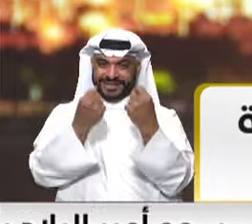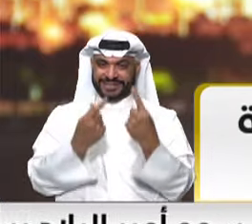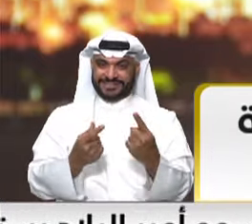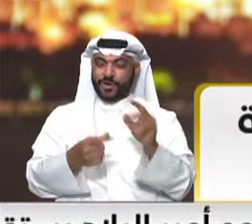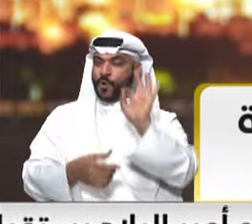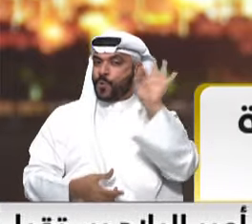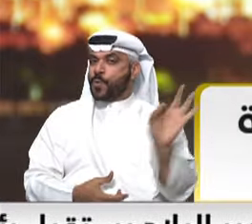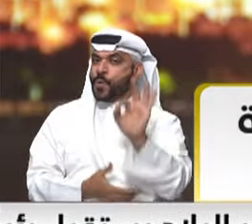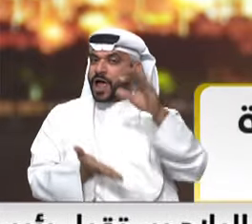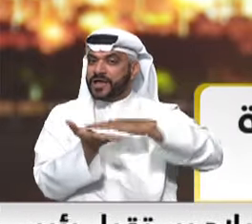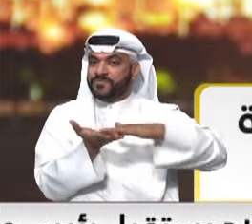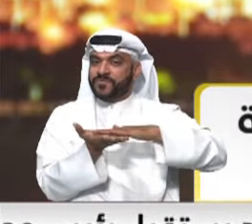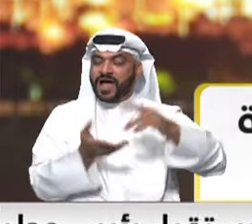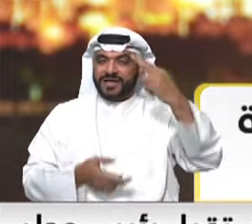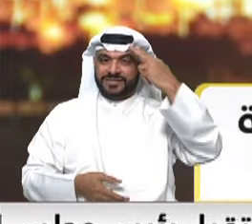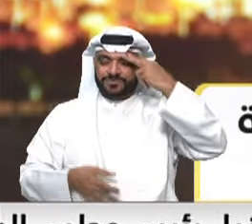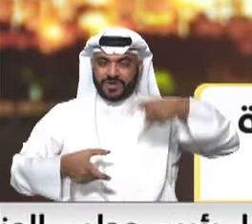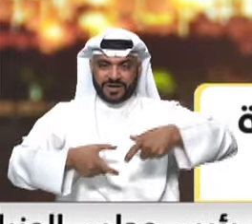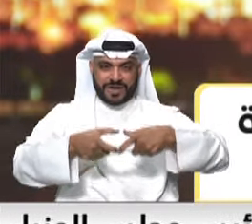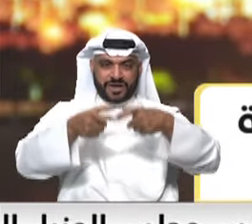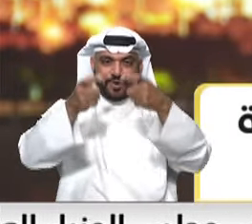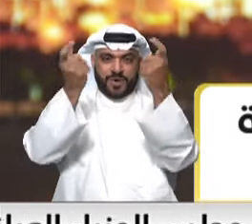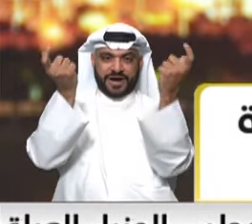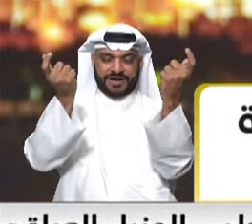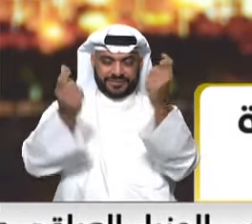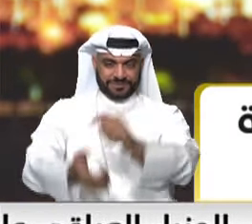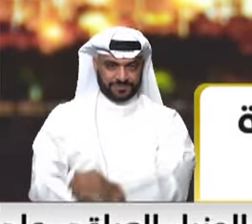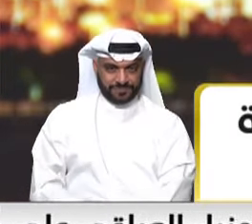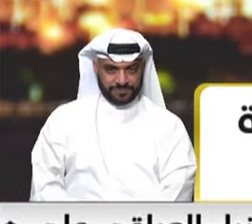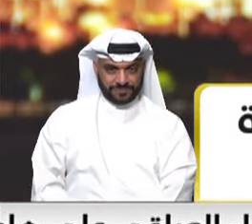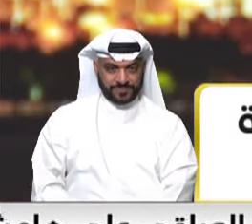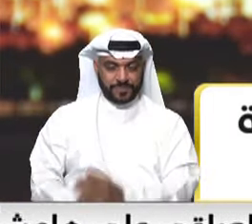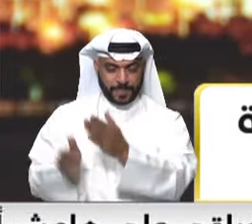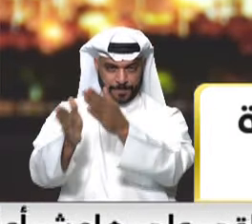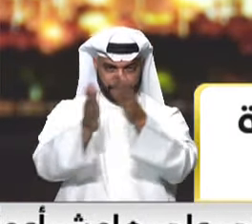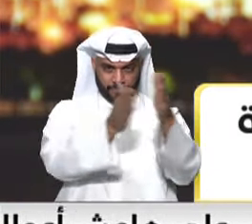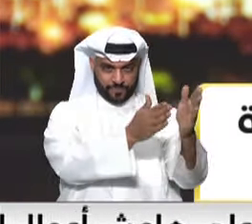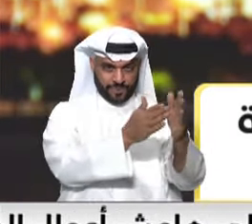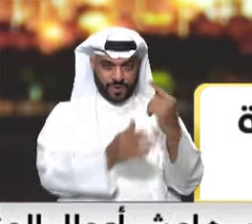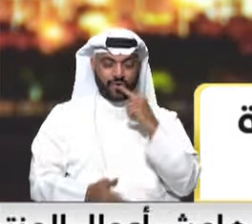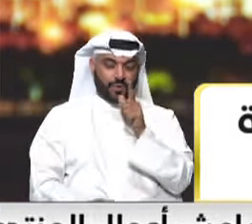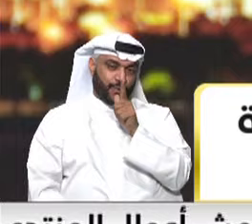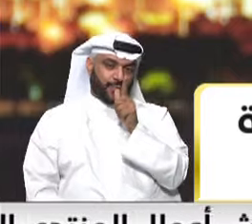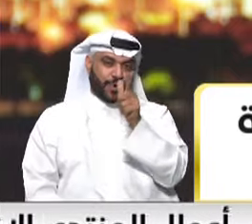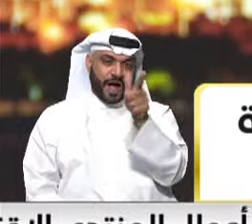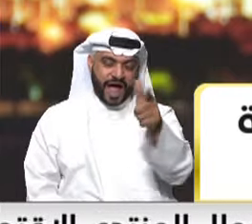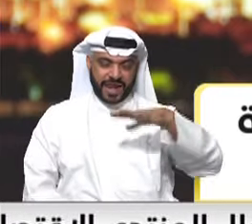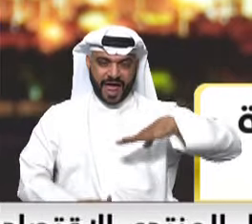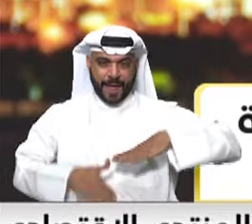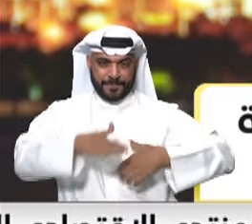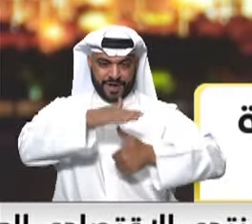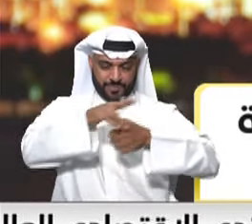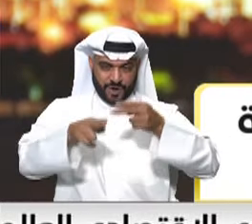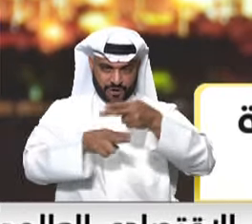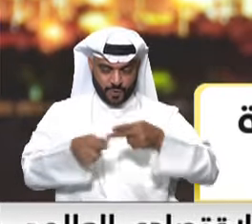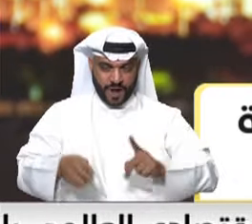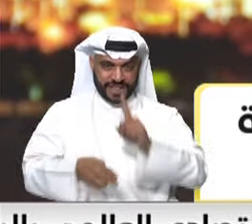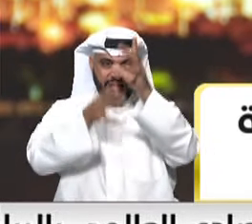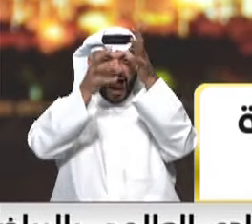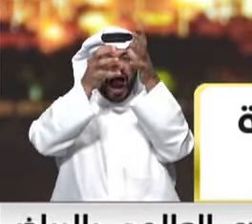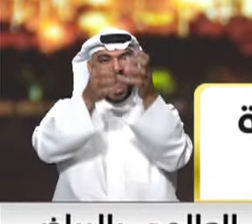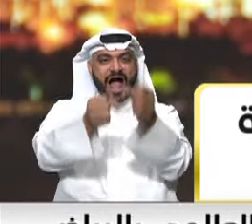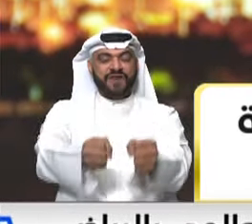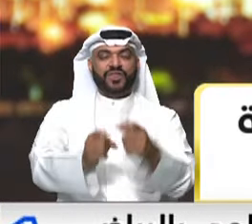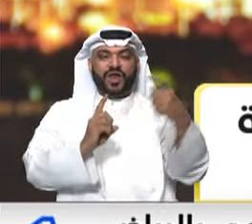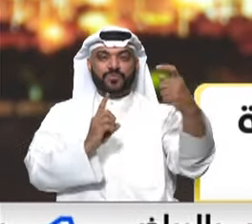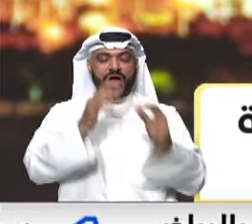بمركز الملك عبد العزيز الدولي للمؤتمرات بالعاصمه الرياض هذا وقد نقل سمومه حفظه الله ورعاه خلال